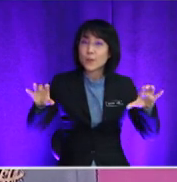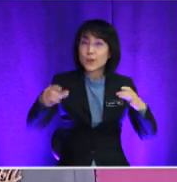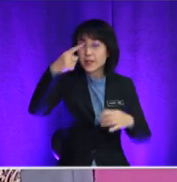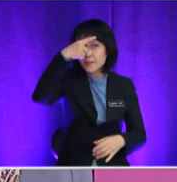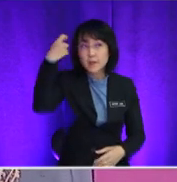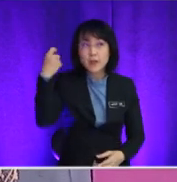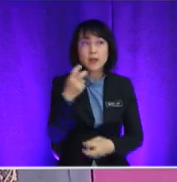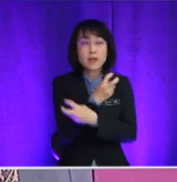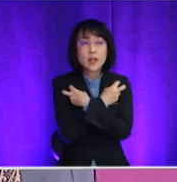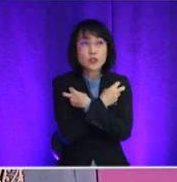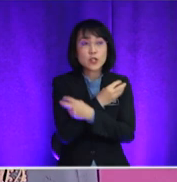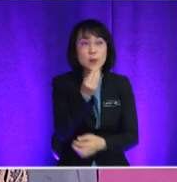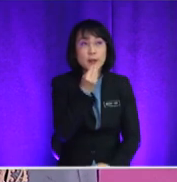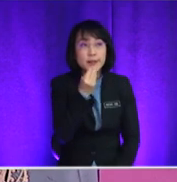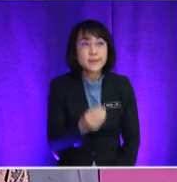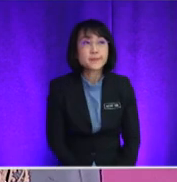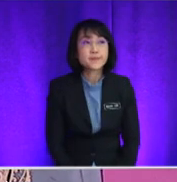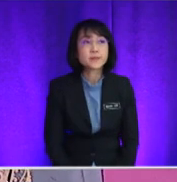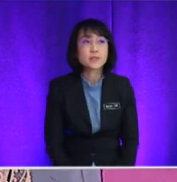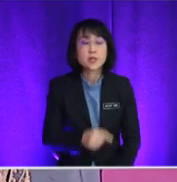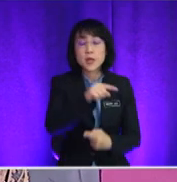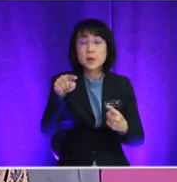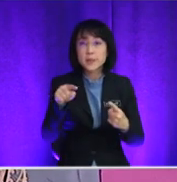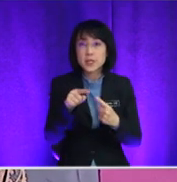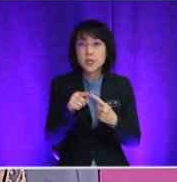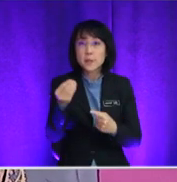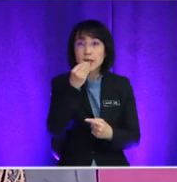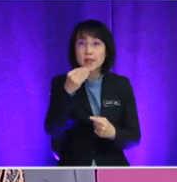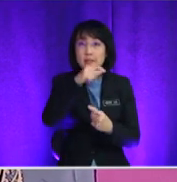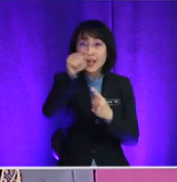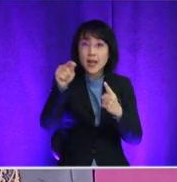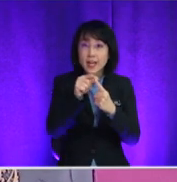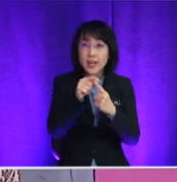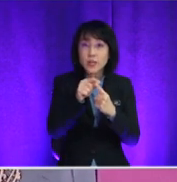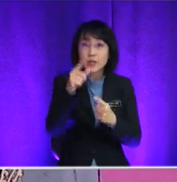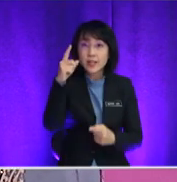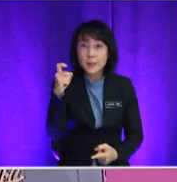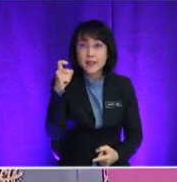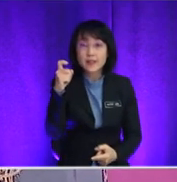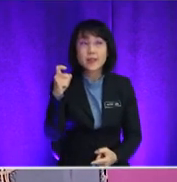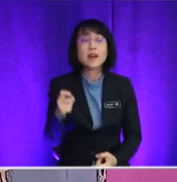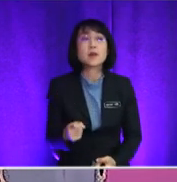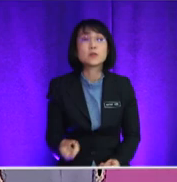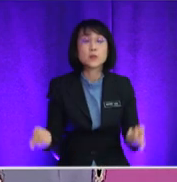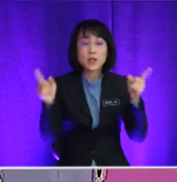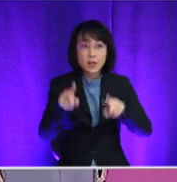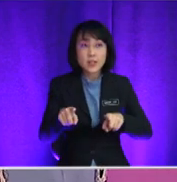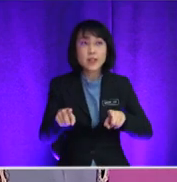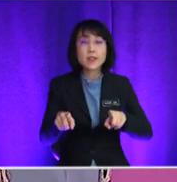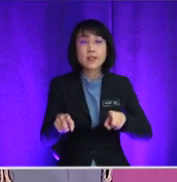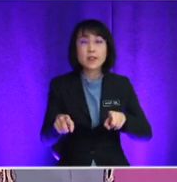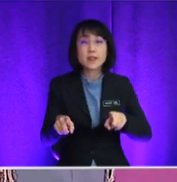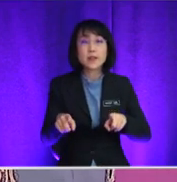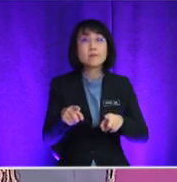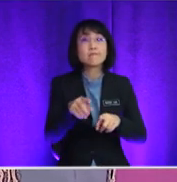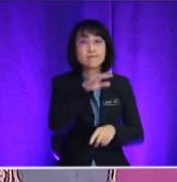bila maka itu telah tamat tempo tari luput itu boleh berlaku pencemaran makanan Oke jadi